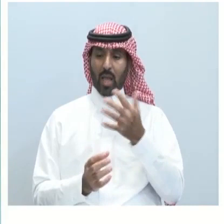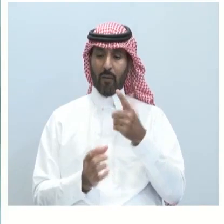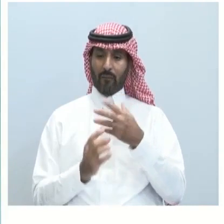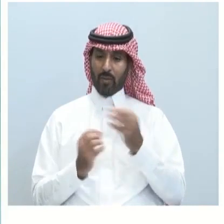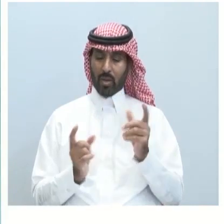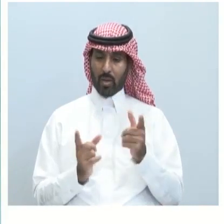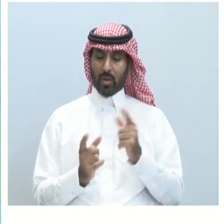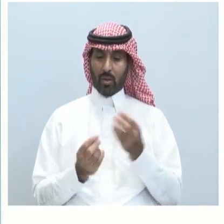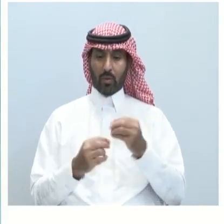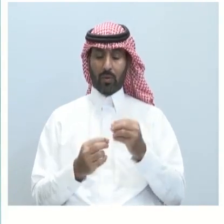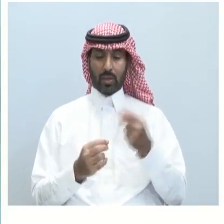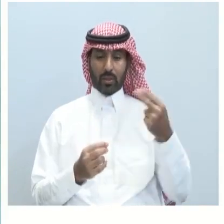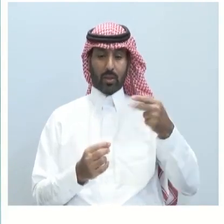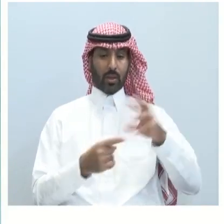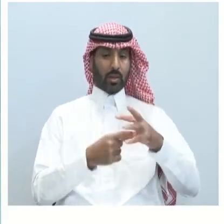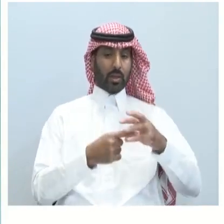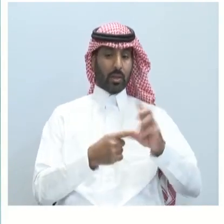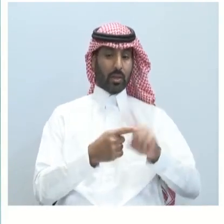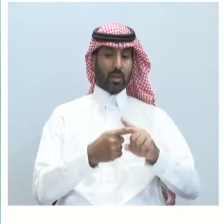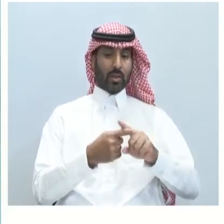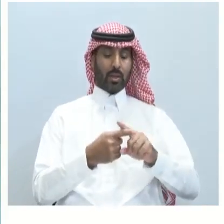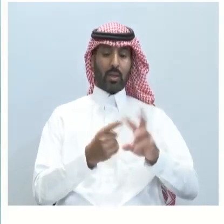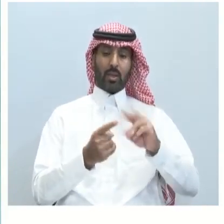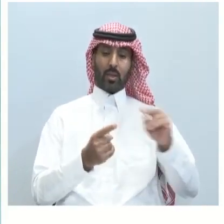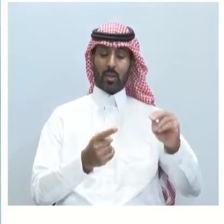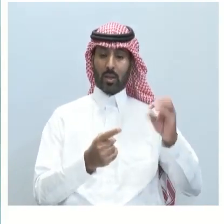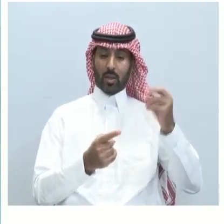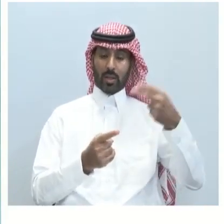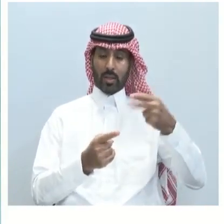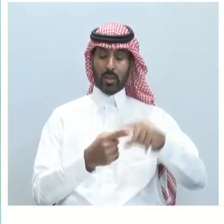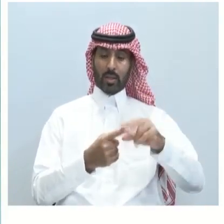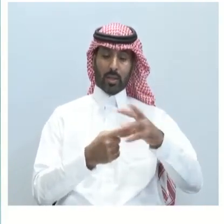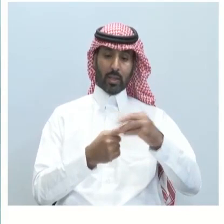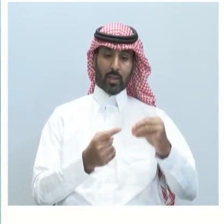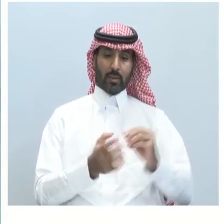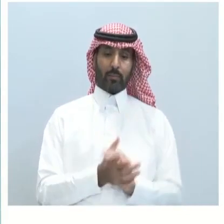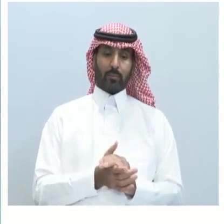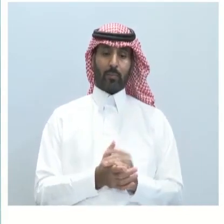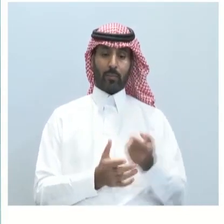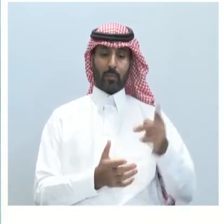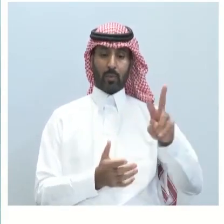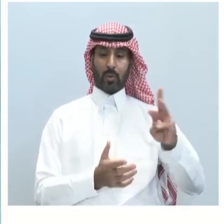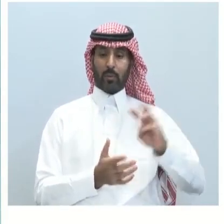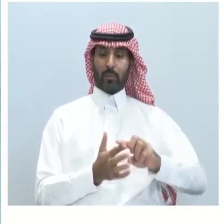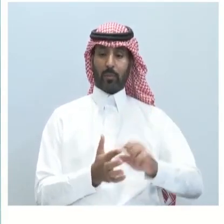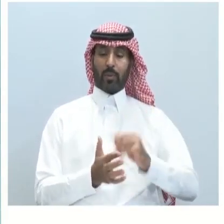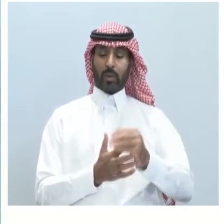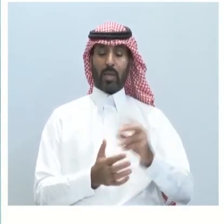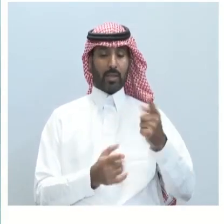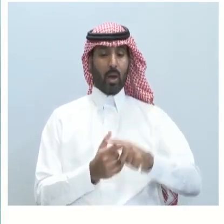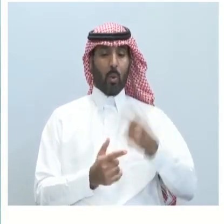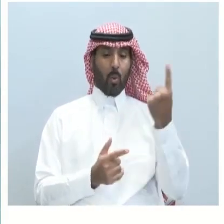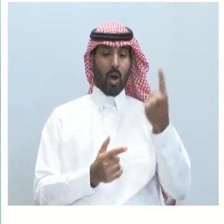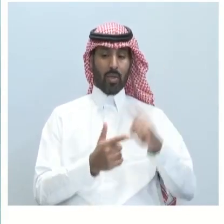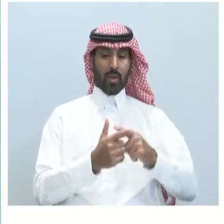في تراكيز عيون الهيدروجين مساويه لتراكيز ايون الهيدروكسيد وكذلك يساوي